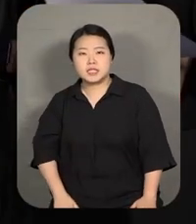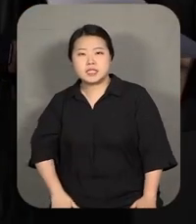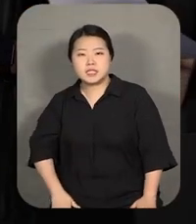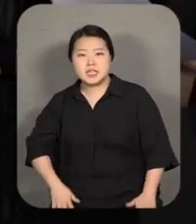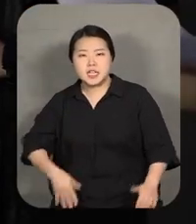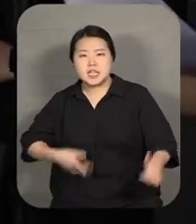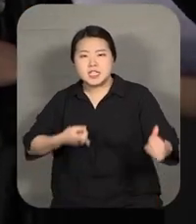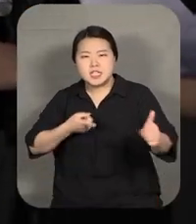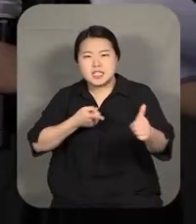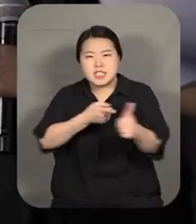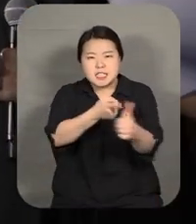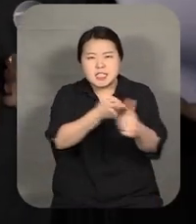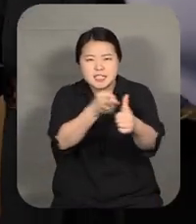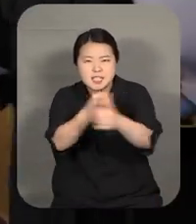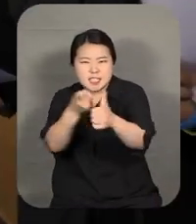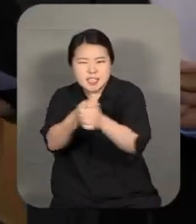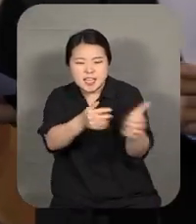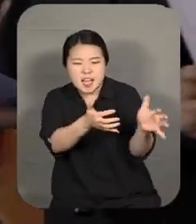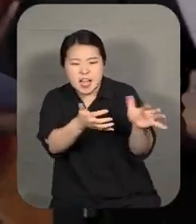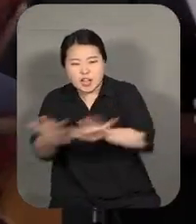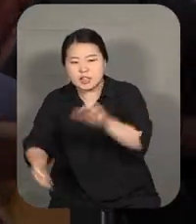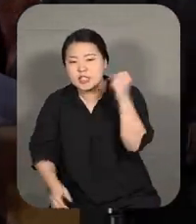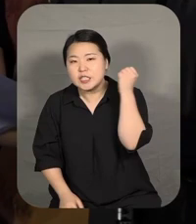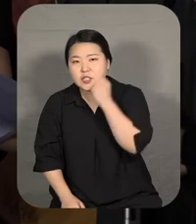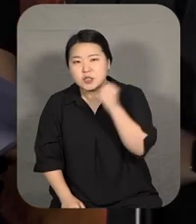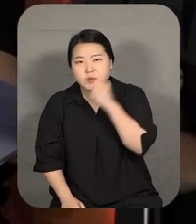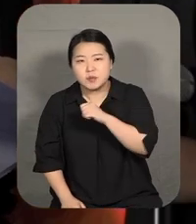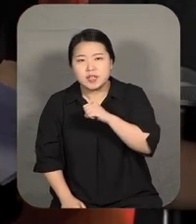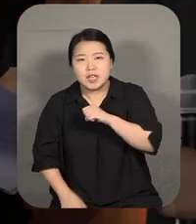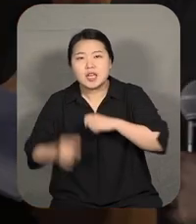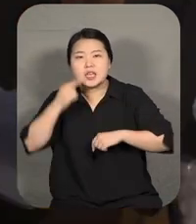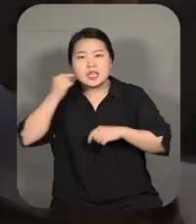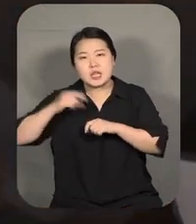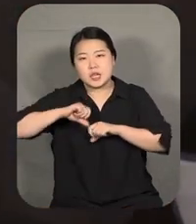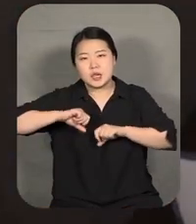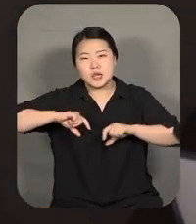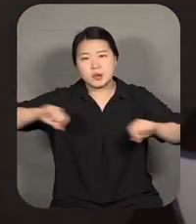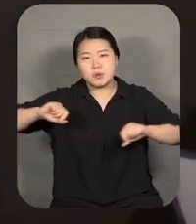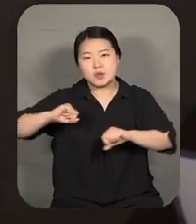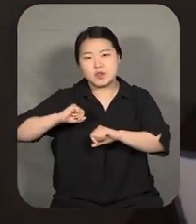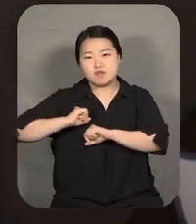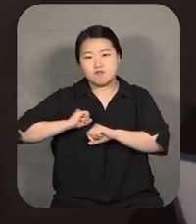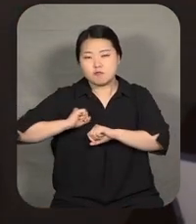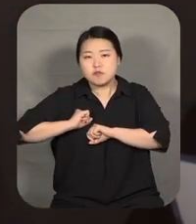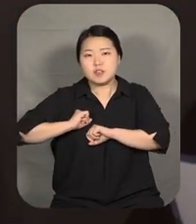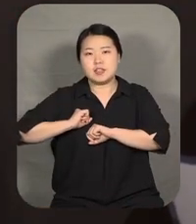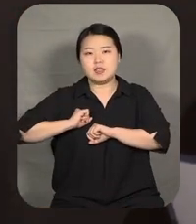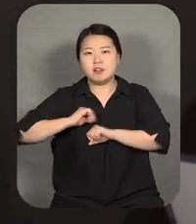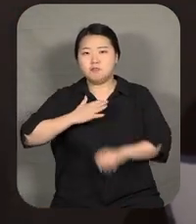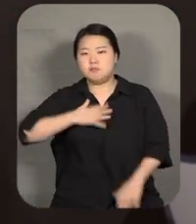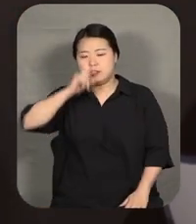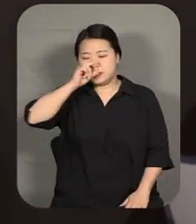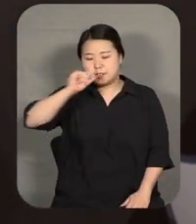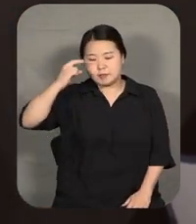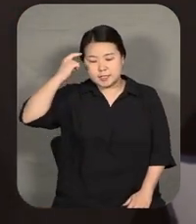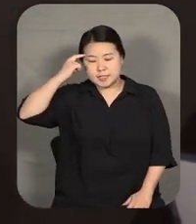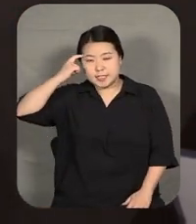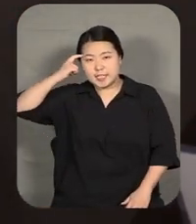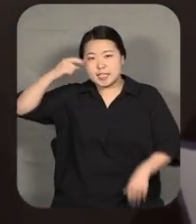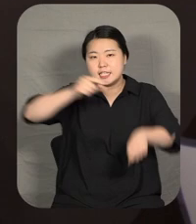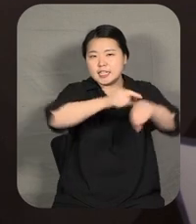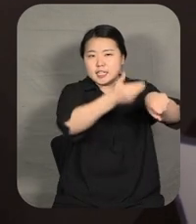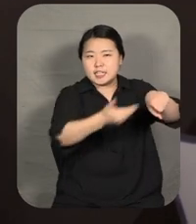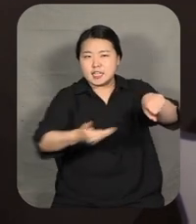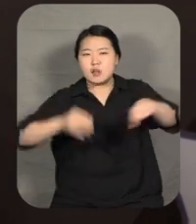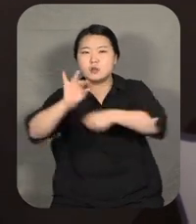취미인 황군의 심장을 겨누었던 우리들의 강철같이 날카로운 세월은 100년이 가고